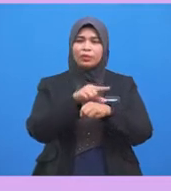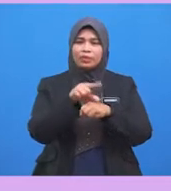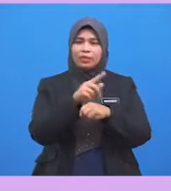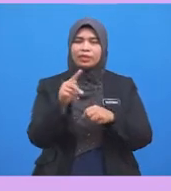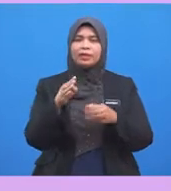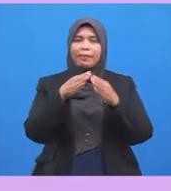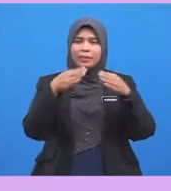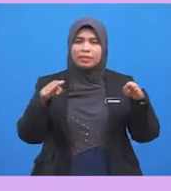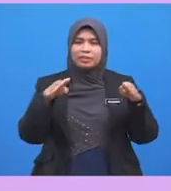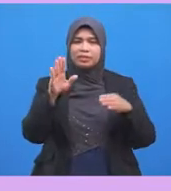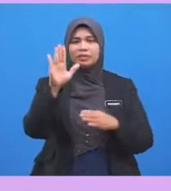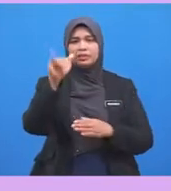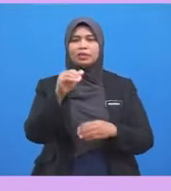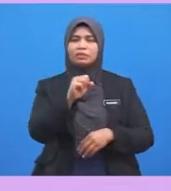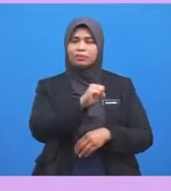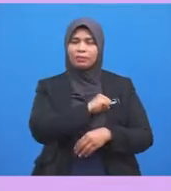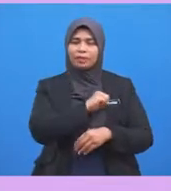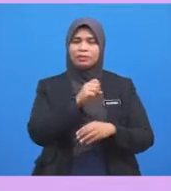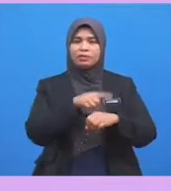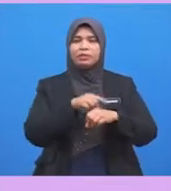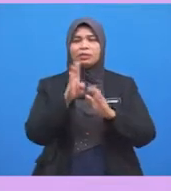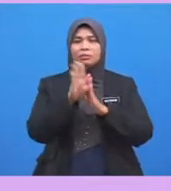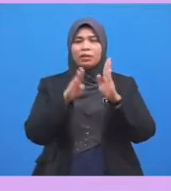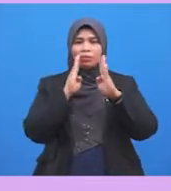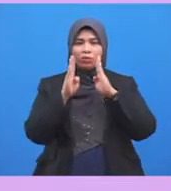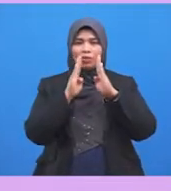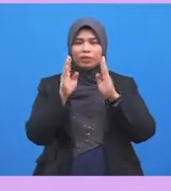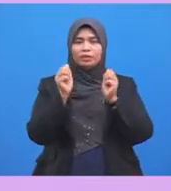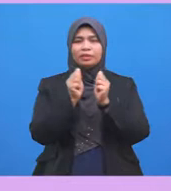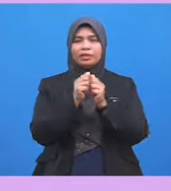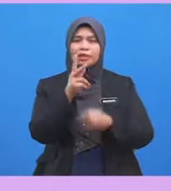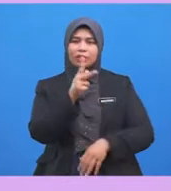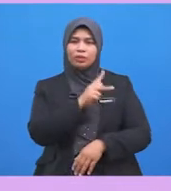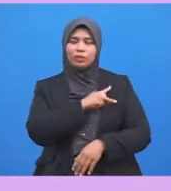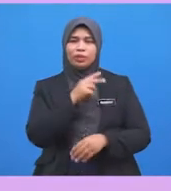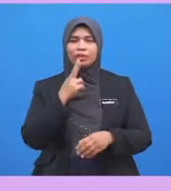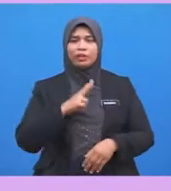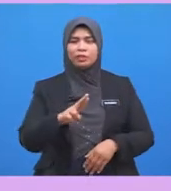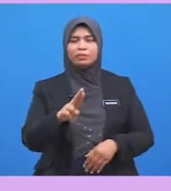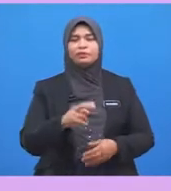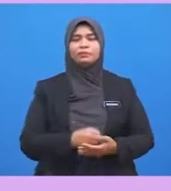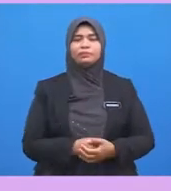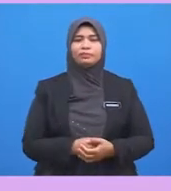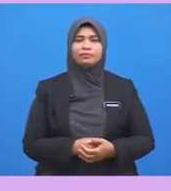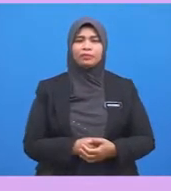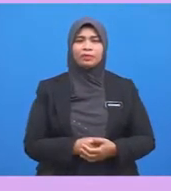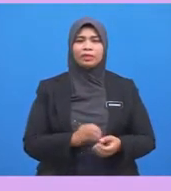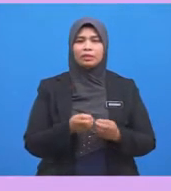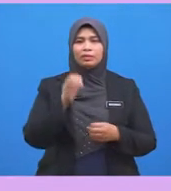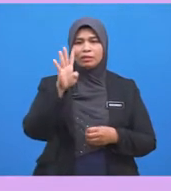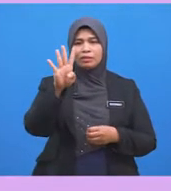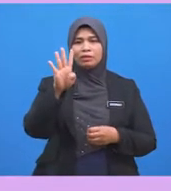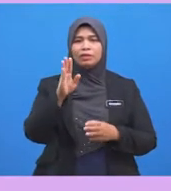menggunakan bahasa yang sopan semasa berbual dengan ketua agama. Yang